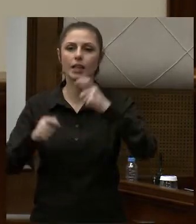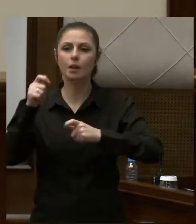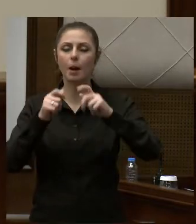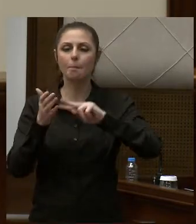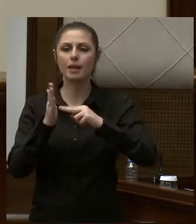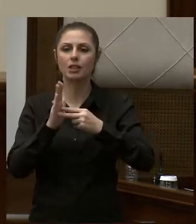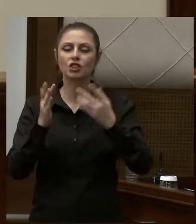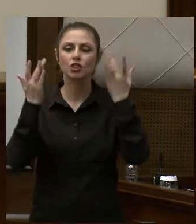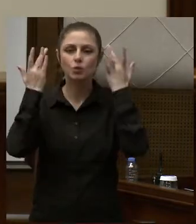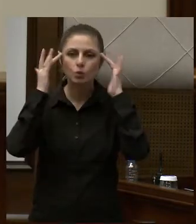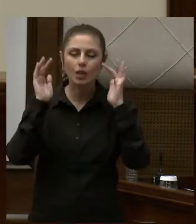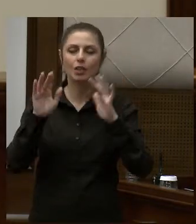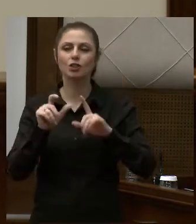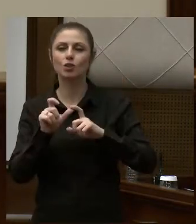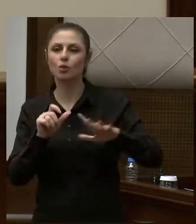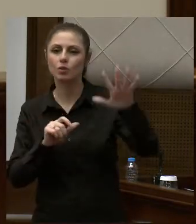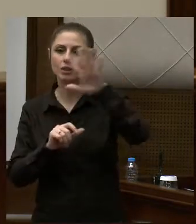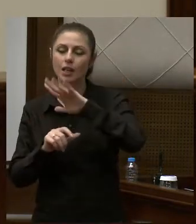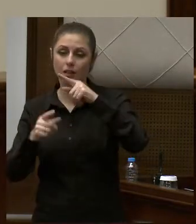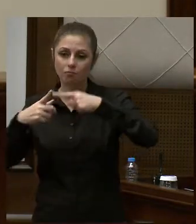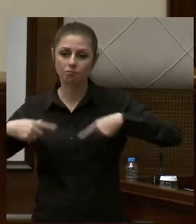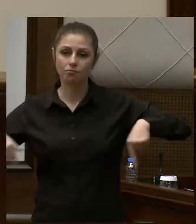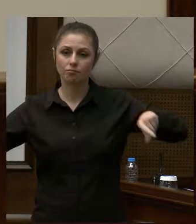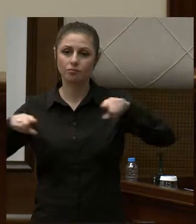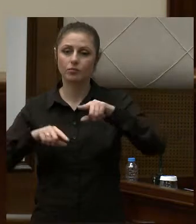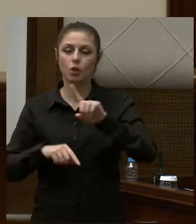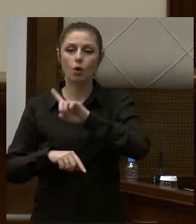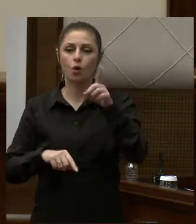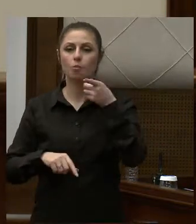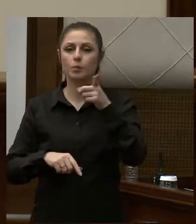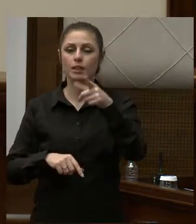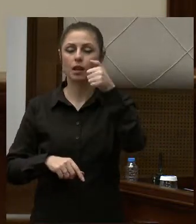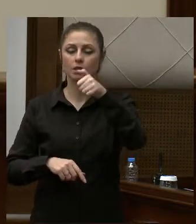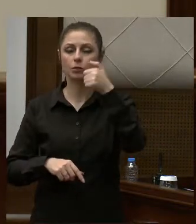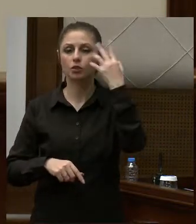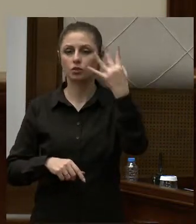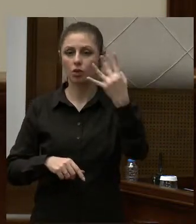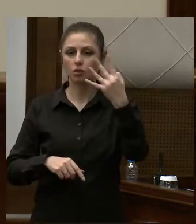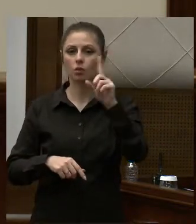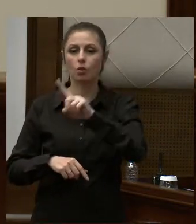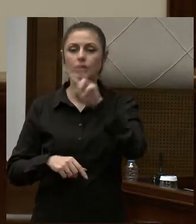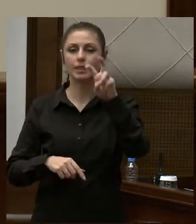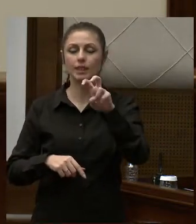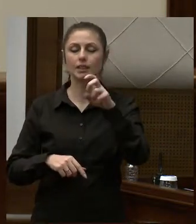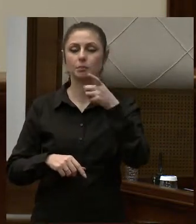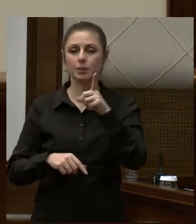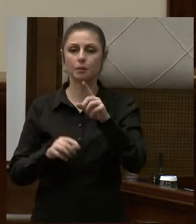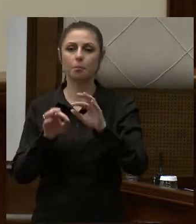sosyal kültürel tesis alanı kalan 10.064 4.18 metrekare yüz